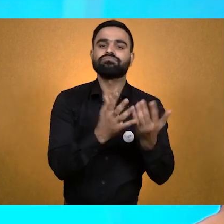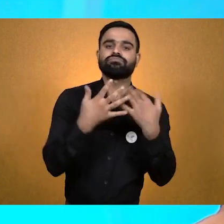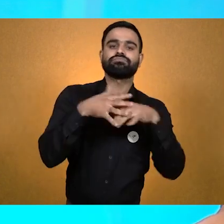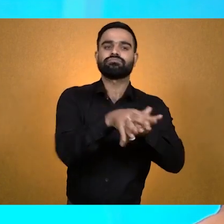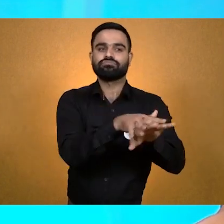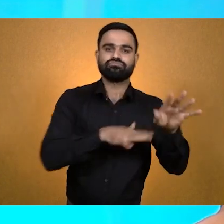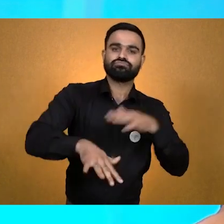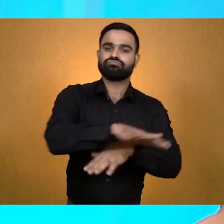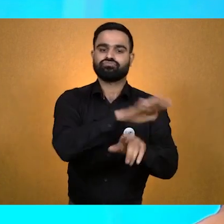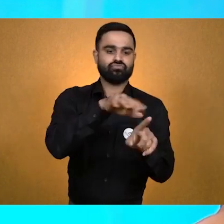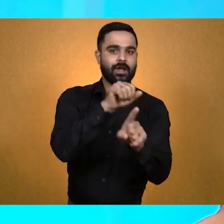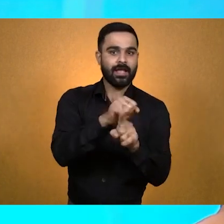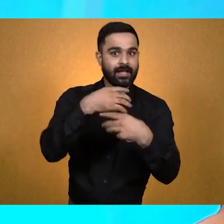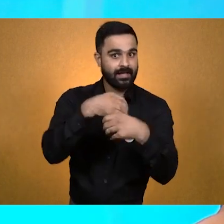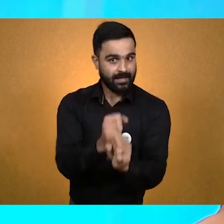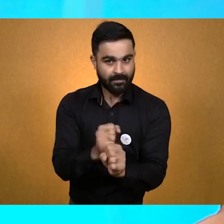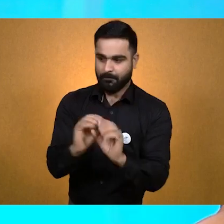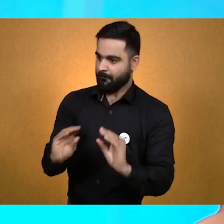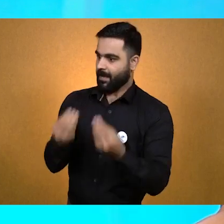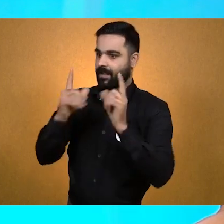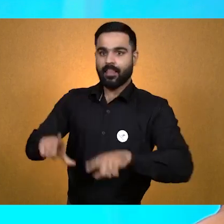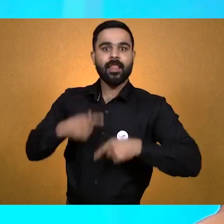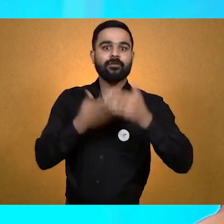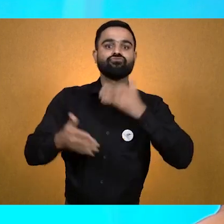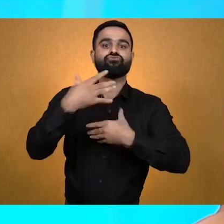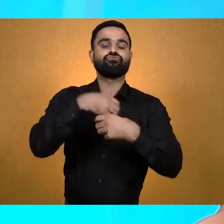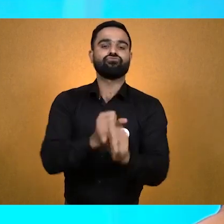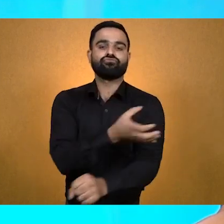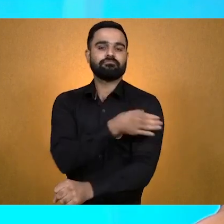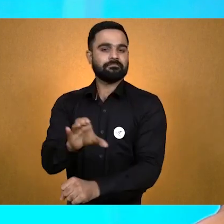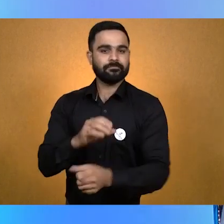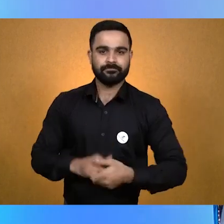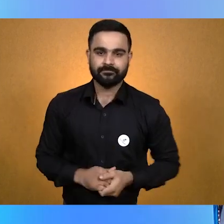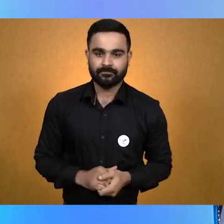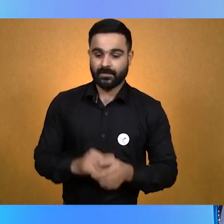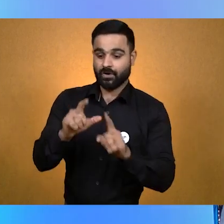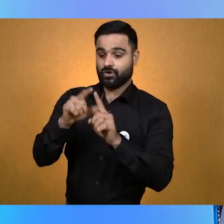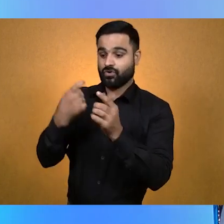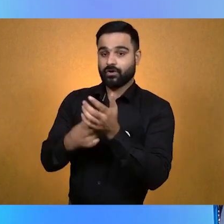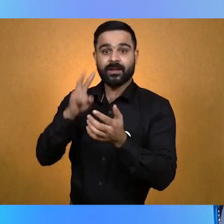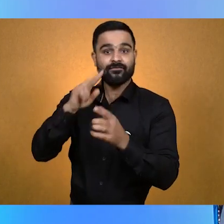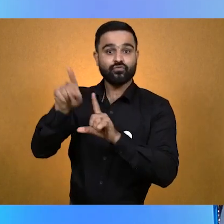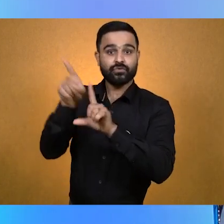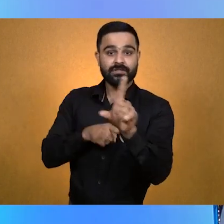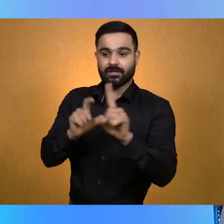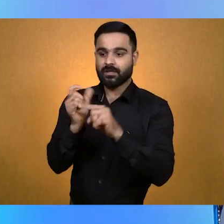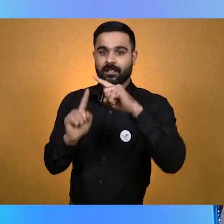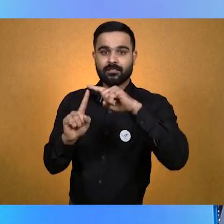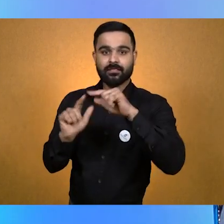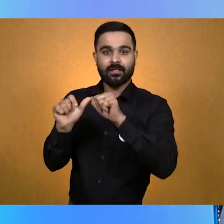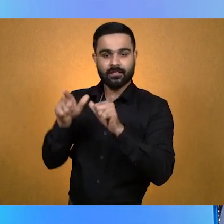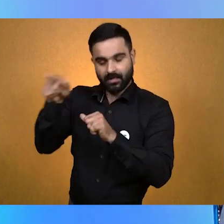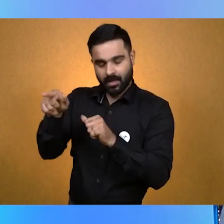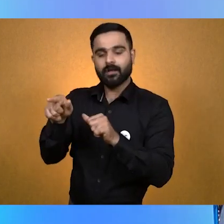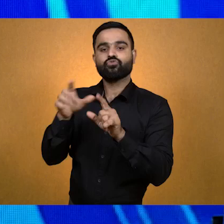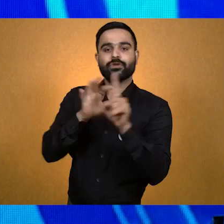समावेशी संस्कृति का निर्माण करके बेहतर जीवन जीने में सक्षम बनाता है. डॉक्टर विजय दत्ता, प्रिंसिपल मॉडर्न स्कूल बाराखंबा रोड